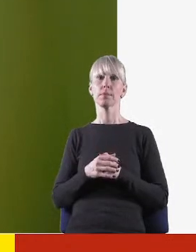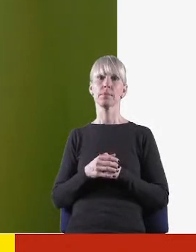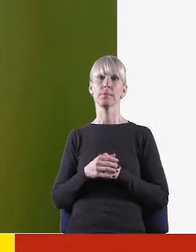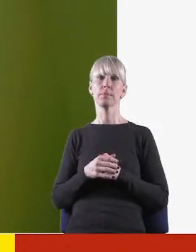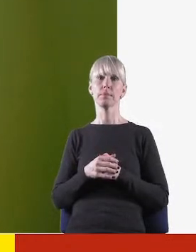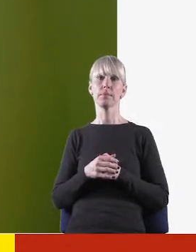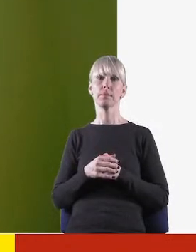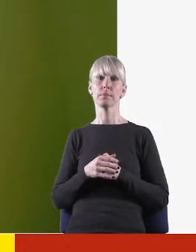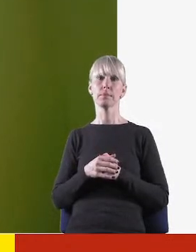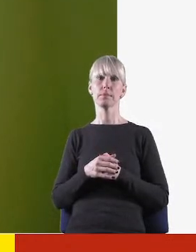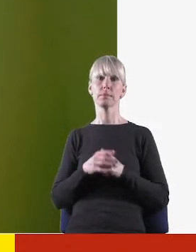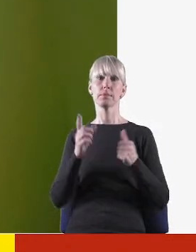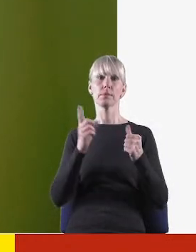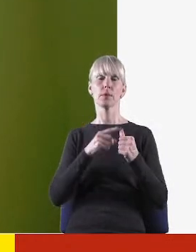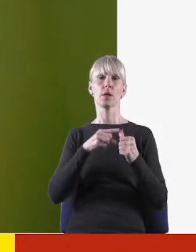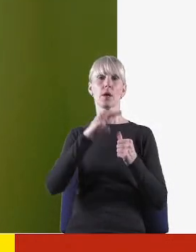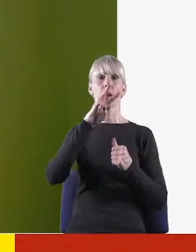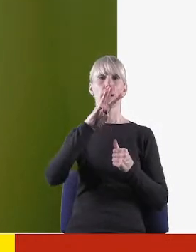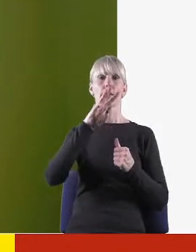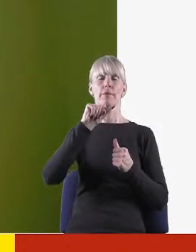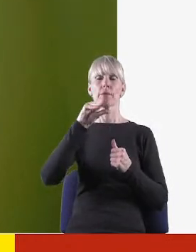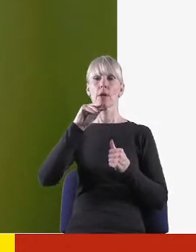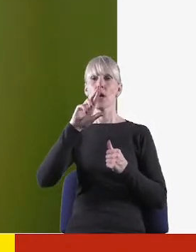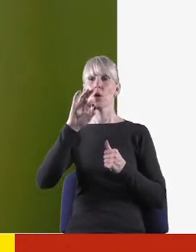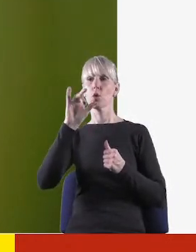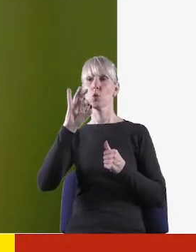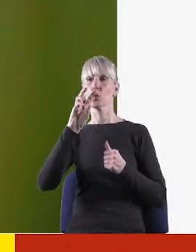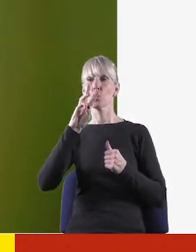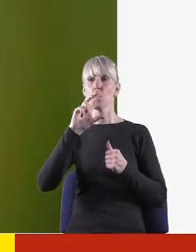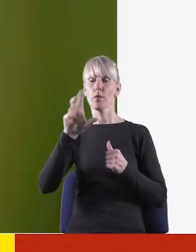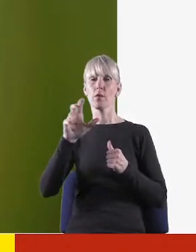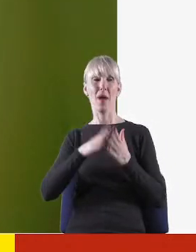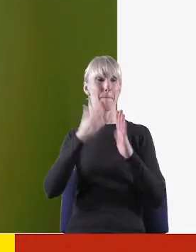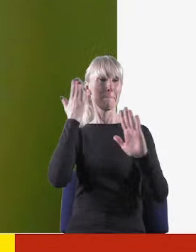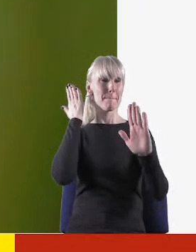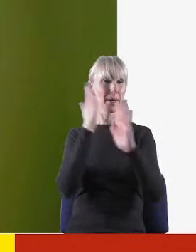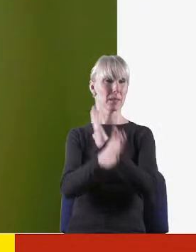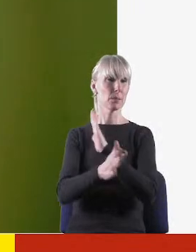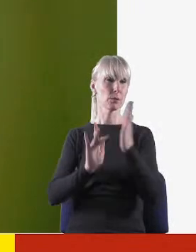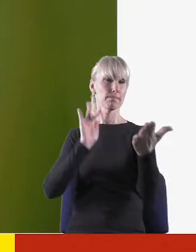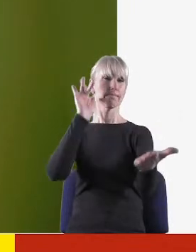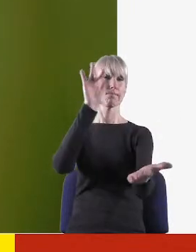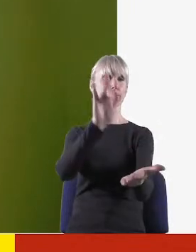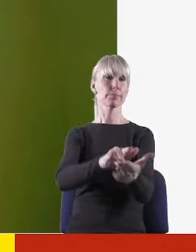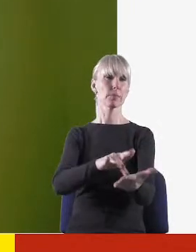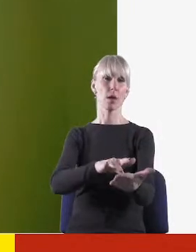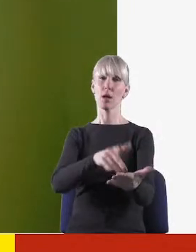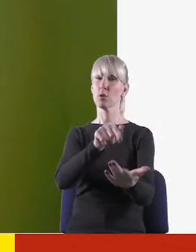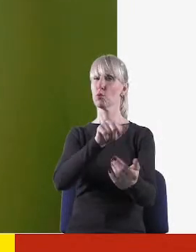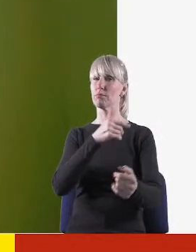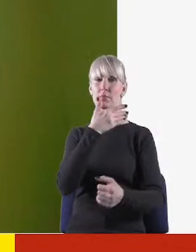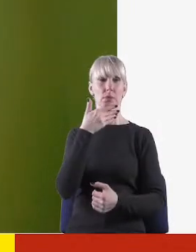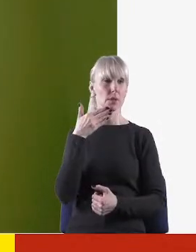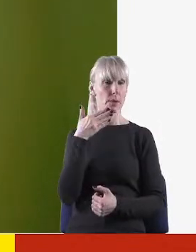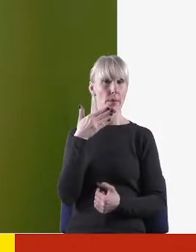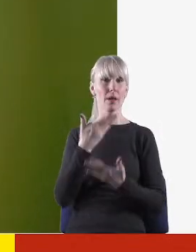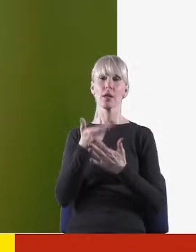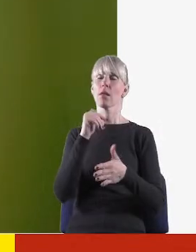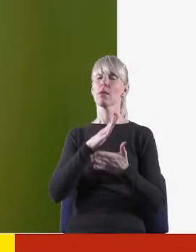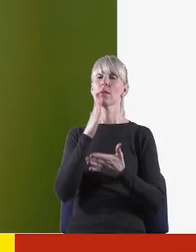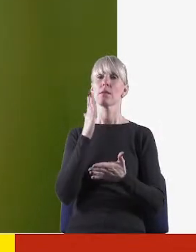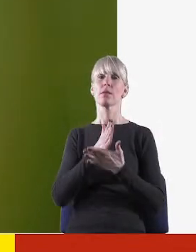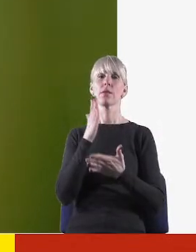a mianowicie Wieruszów, nie ma żadnego bezpośredniego połączenia z Łodzią. I to nie tylko kolejowego, ale